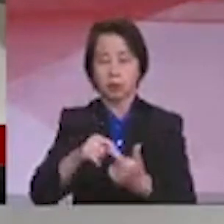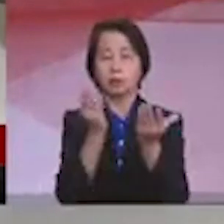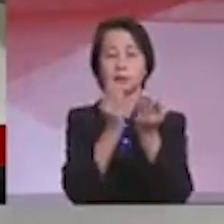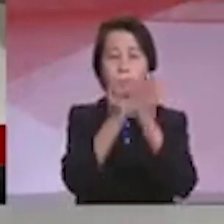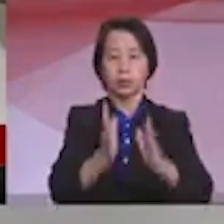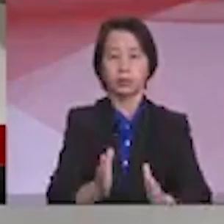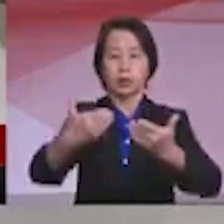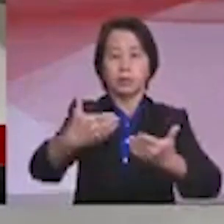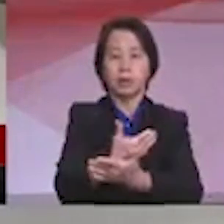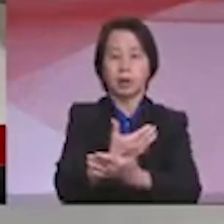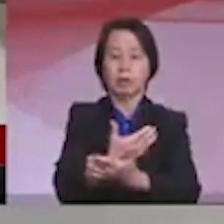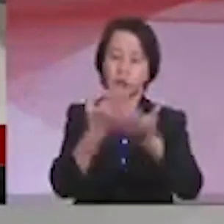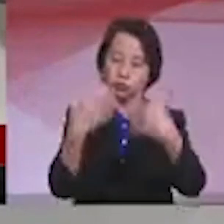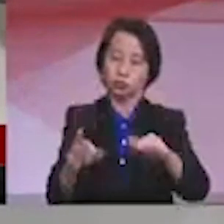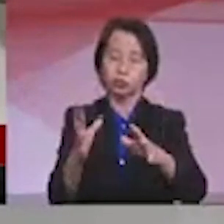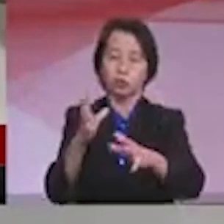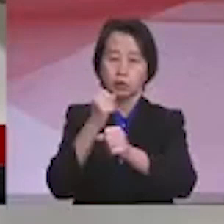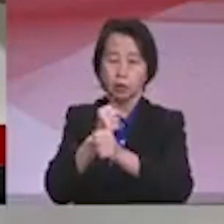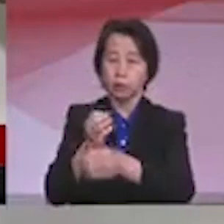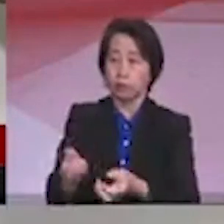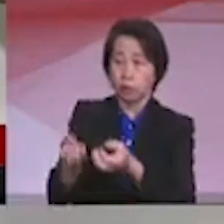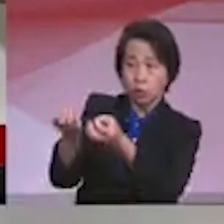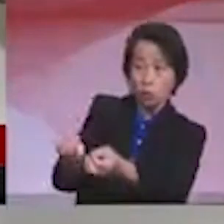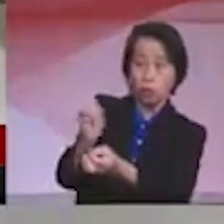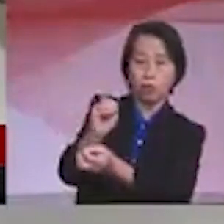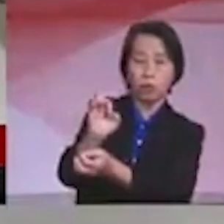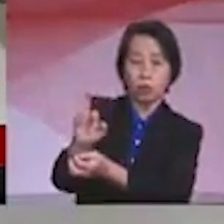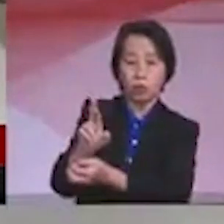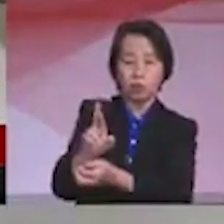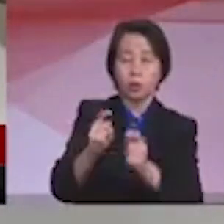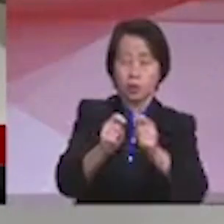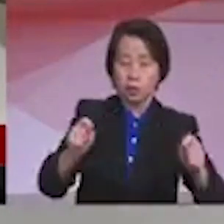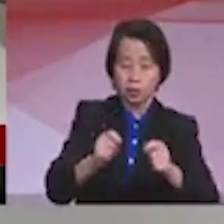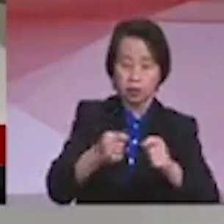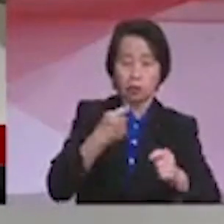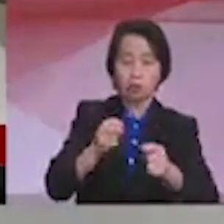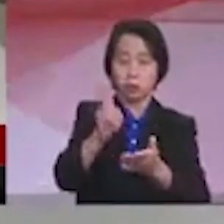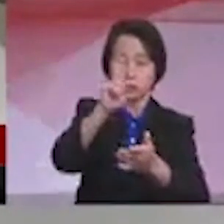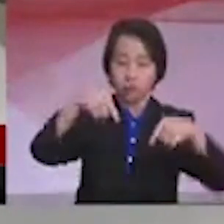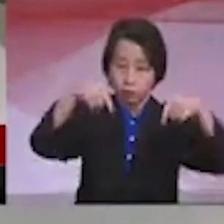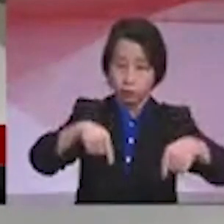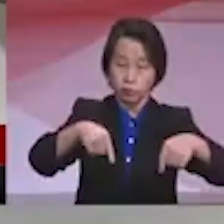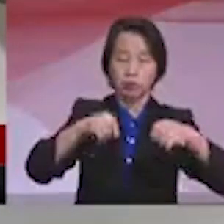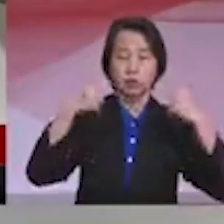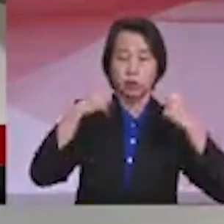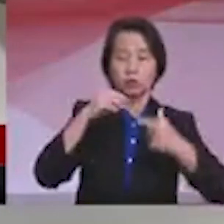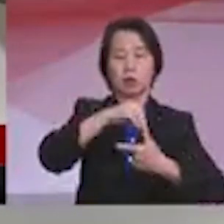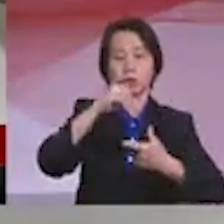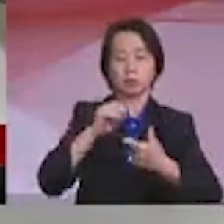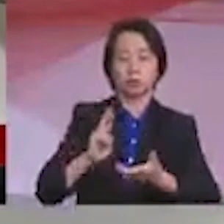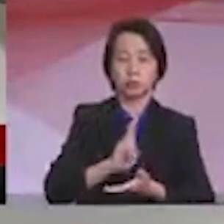pelajar baru yang telah pun mendapat tawaran daripada universiti tempatan, sama ada swasta ataupun universiti